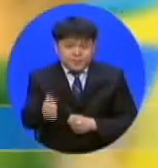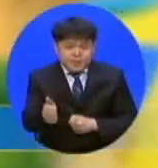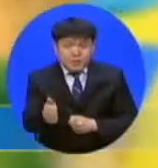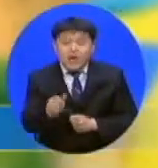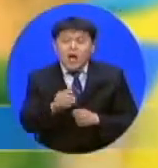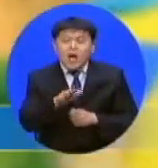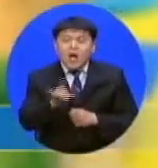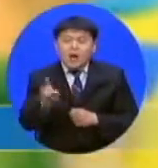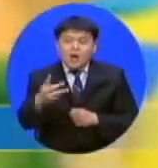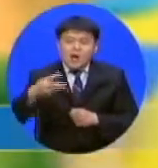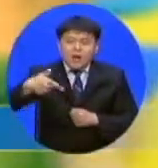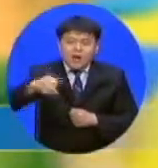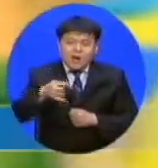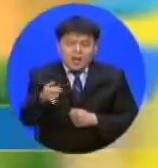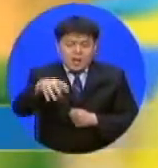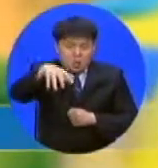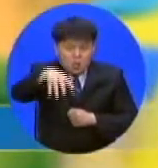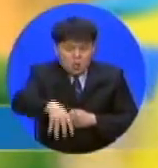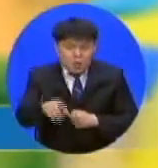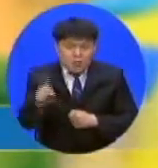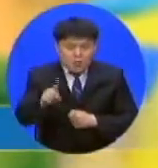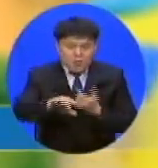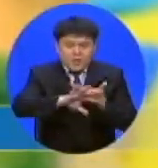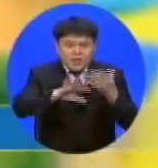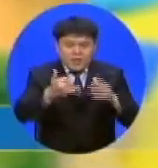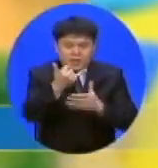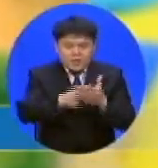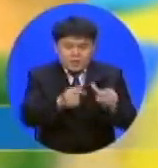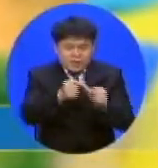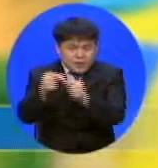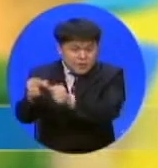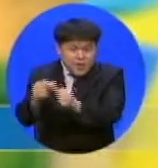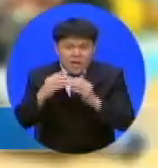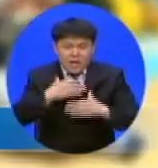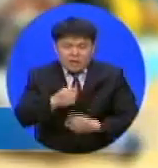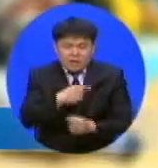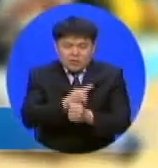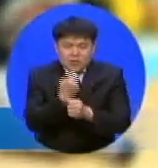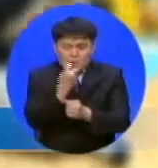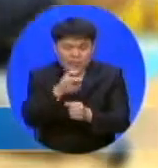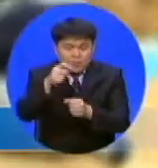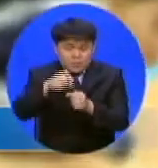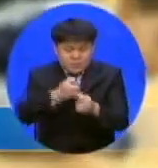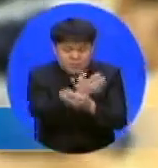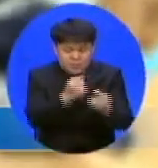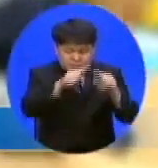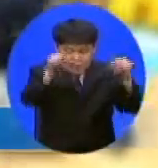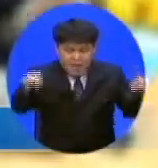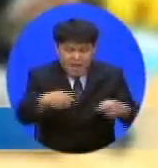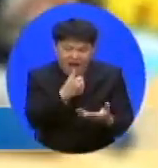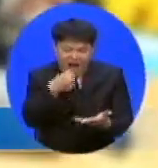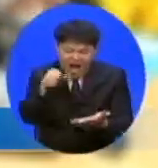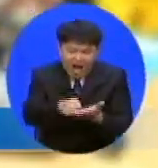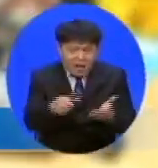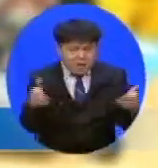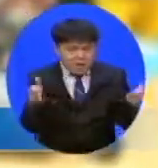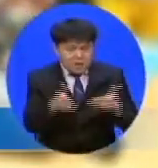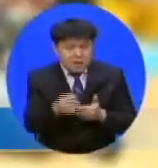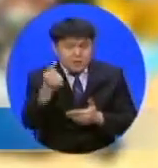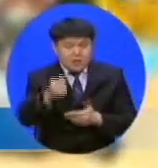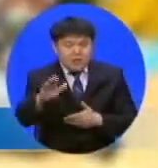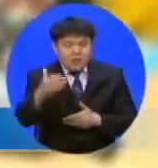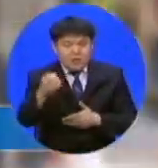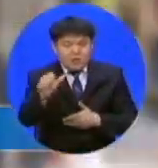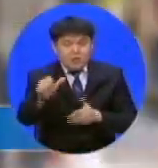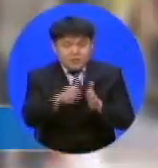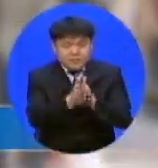브뤼셀에서 해외 입양아동의 안전과 권리보호를 위한 국제아동입양협약에 서명했습니다. 1995년 발효된 이